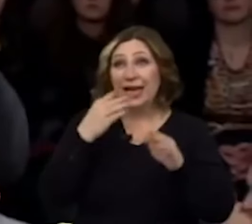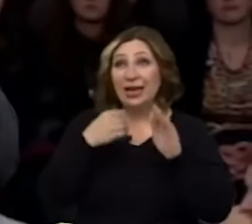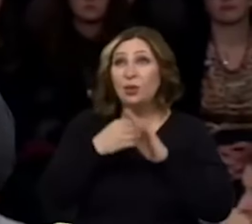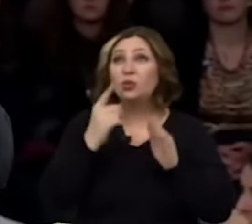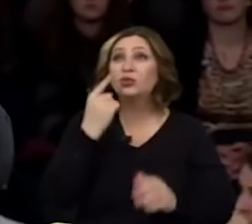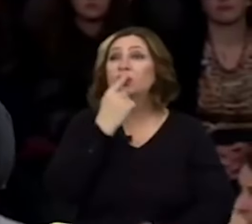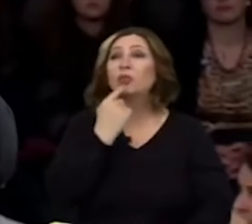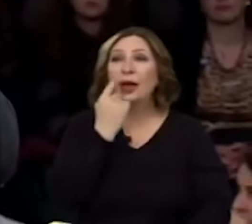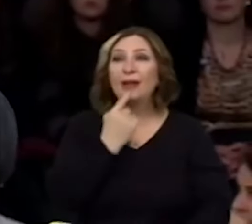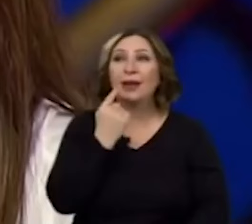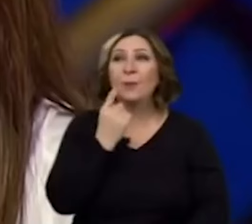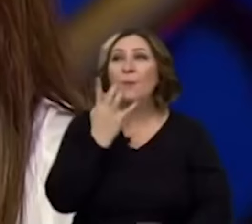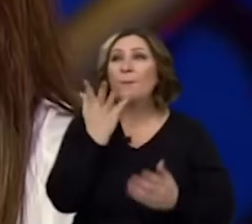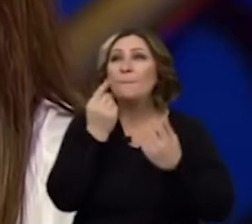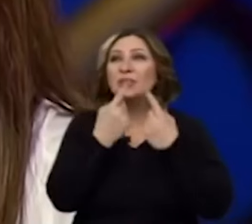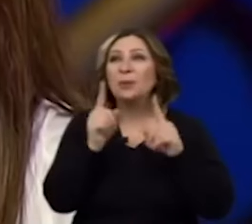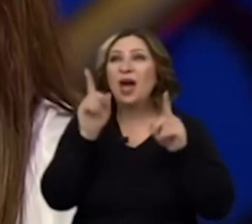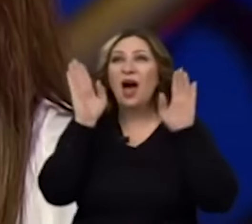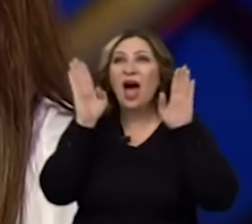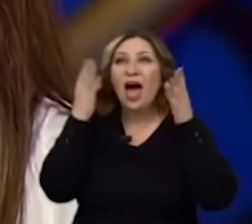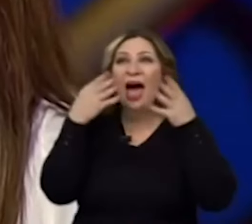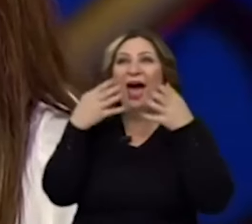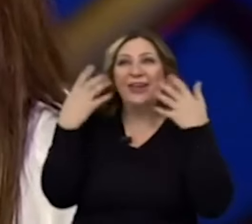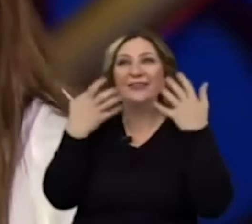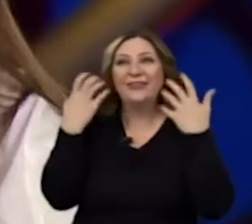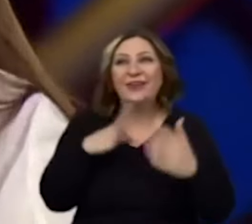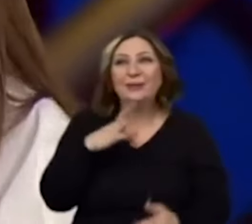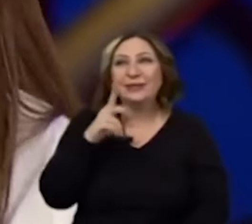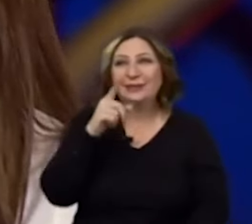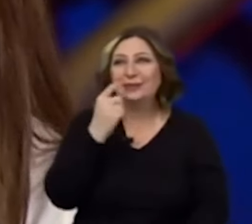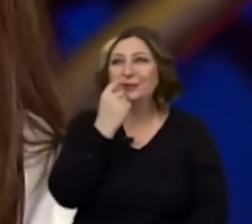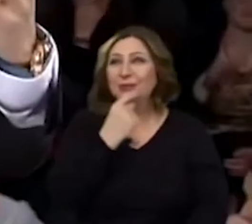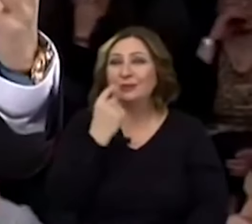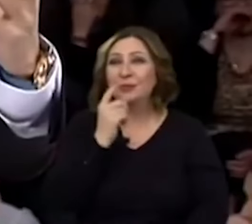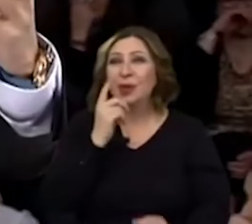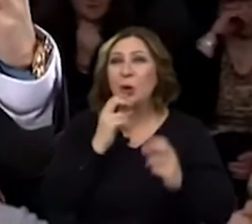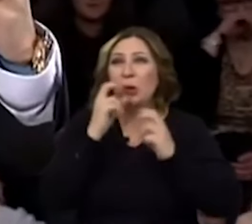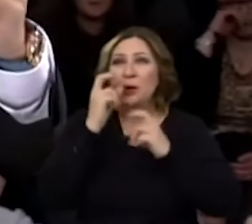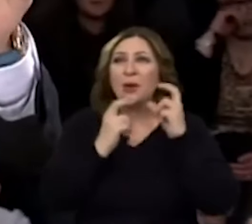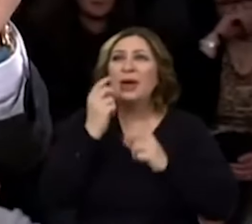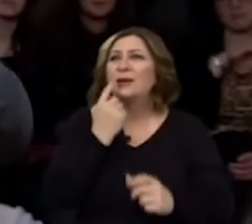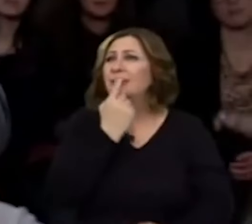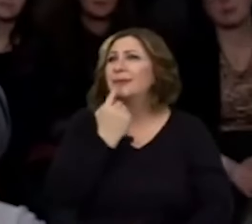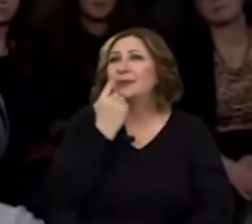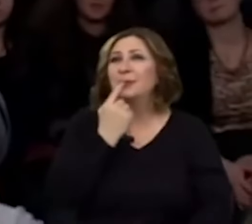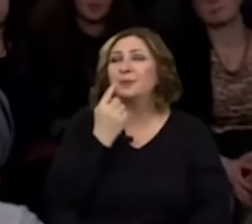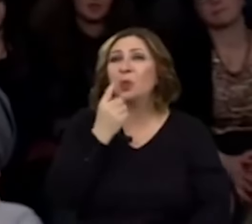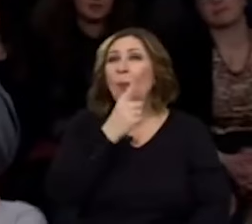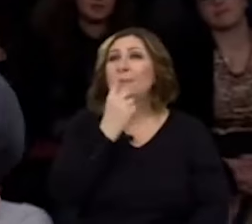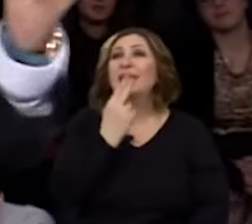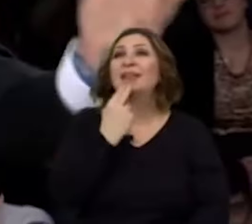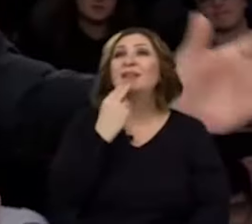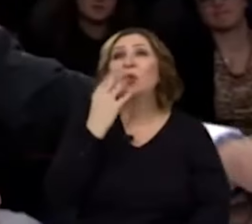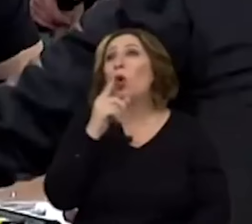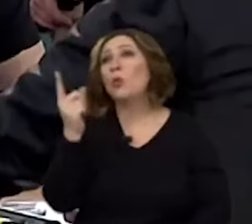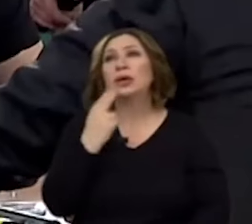de görüyorum. Bunun dudaklarında başka bir hayvan varmış gibi bunun dudakları hareket ediyor. Bir garip bir şey var. Yani mesela o bir kadında hep